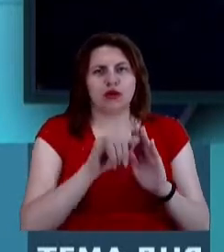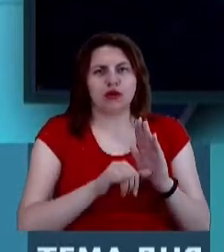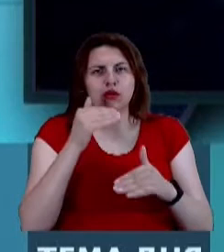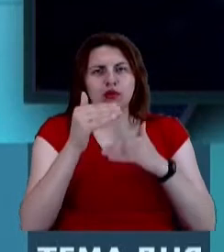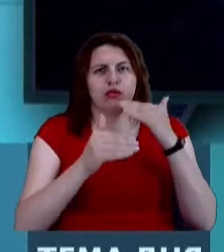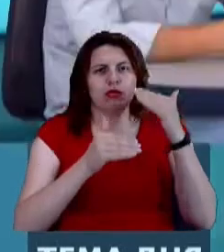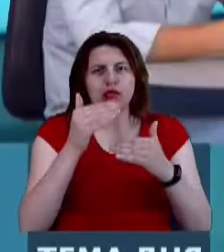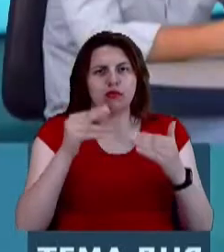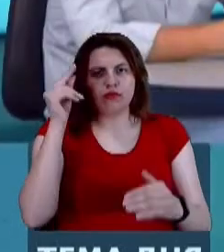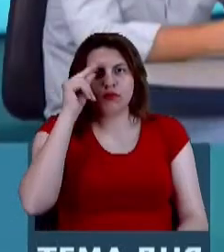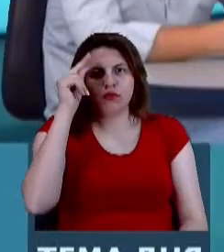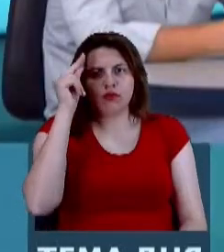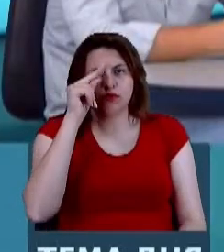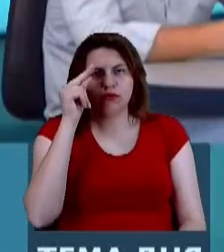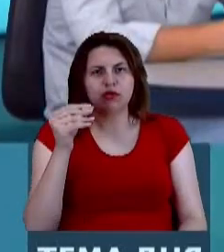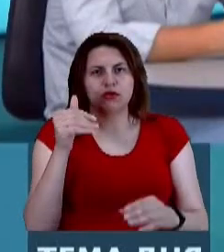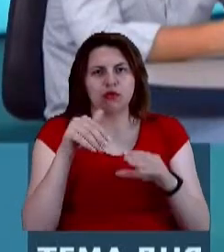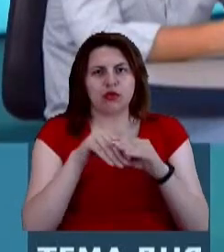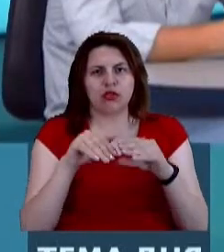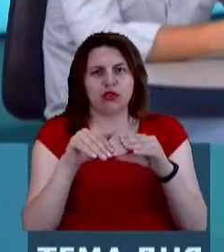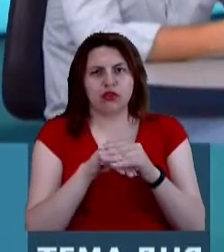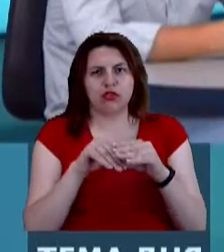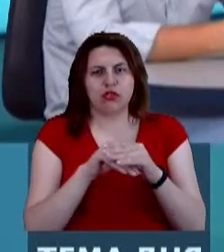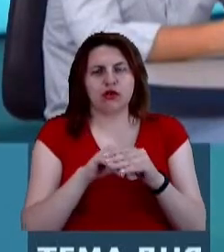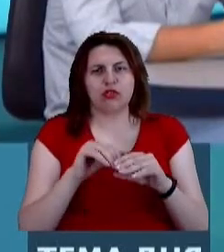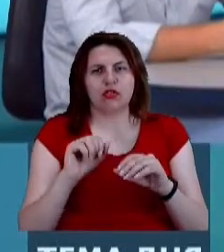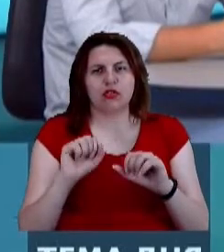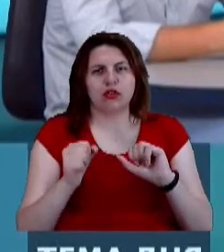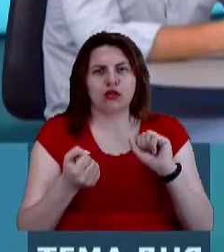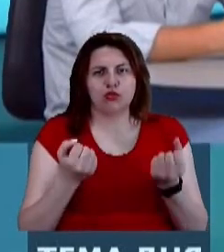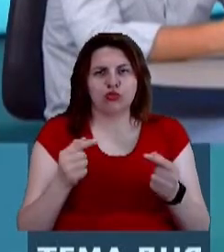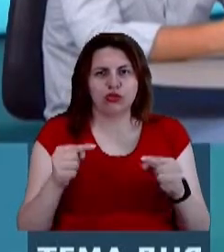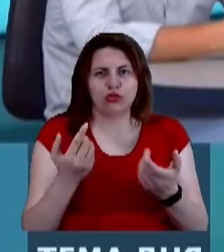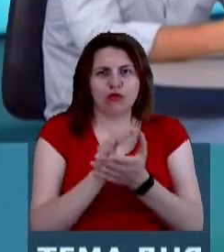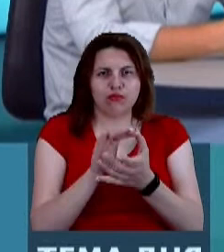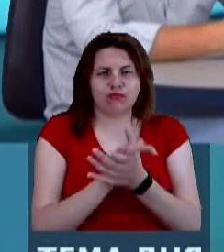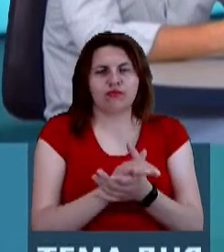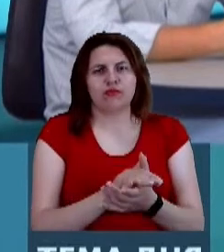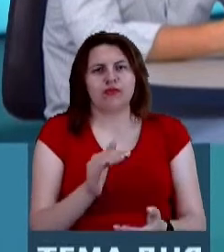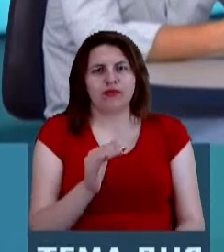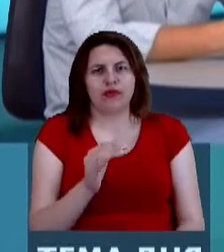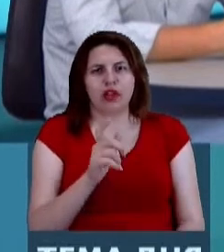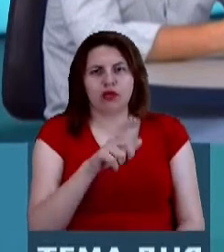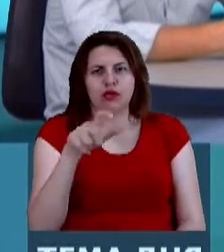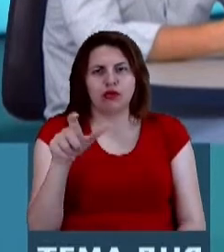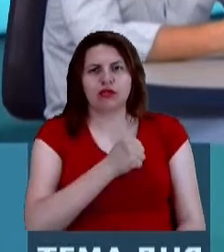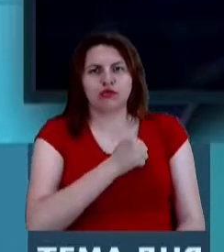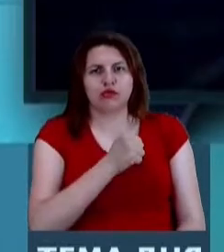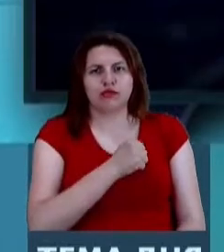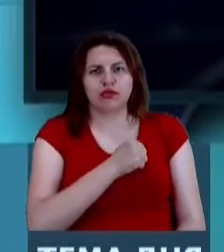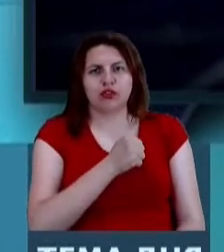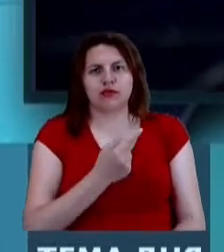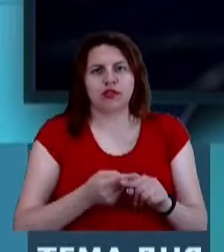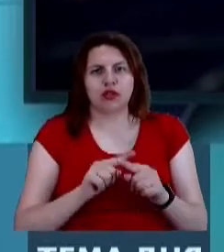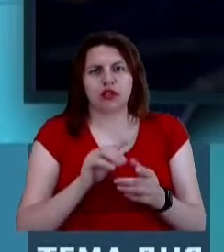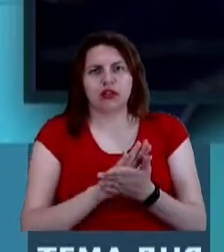успіхів у навчанні, збираючи кошти від друзів, від знайомих, від людей, які співчували йому в цій ситуації. І ось